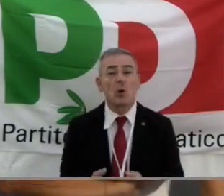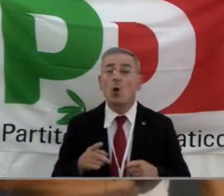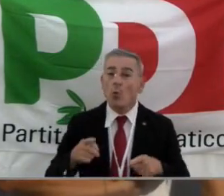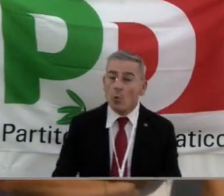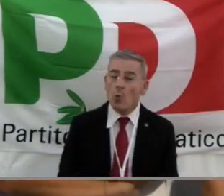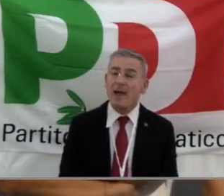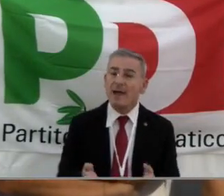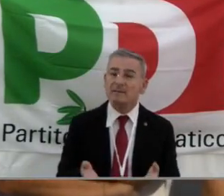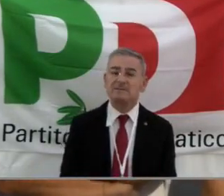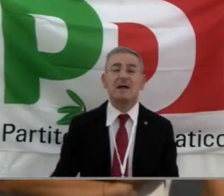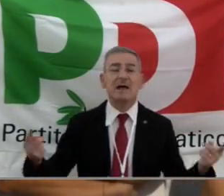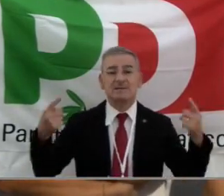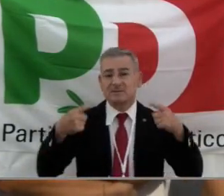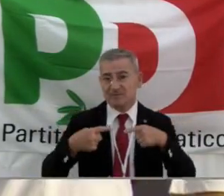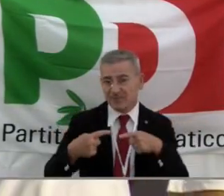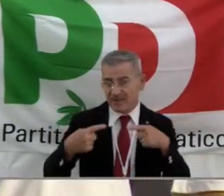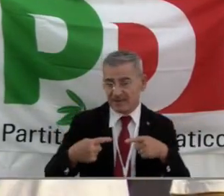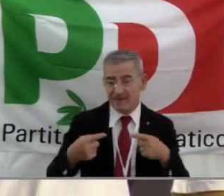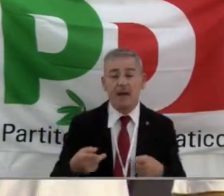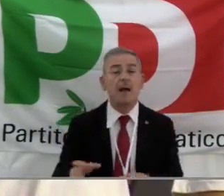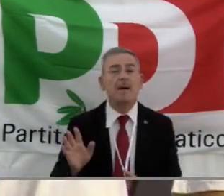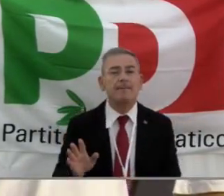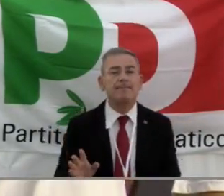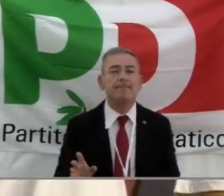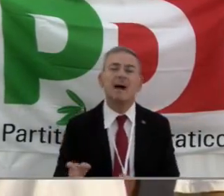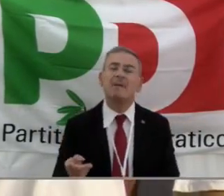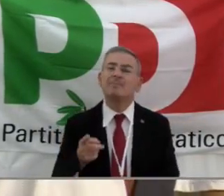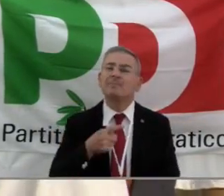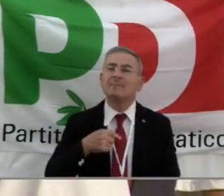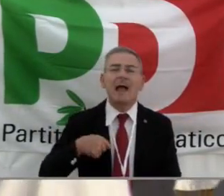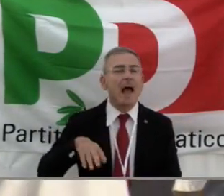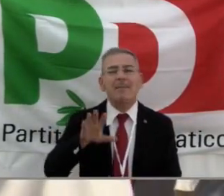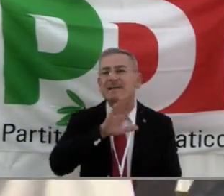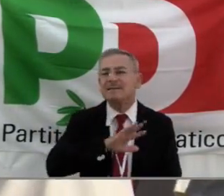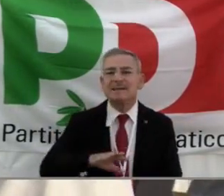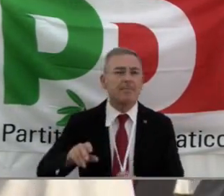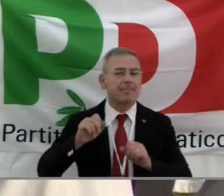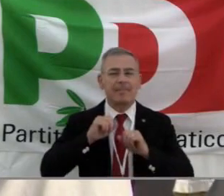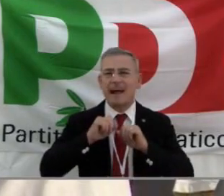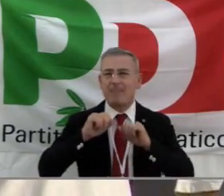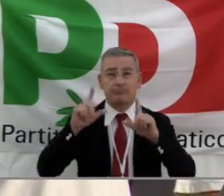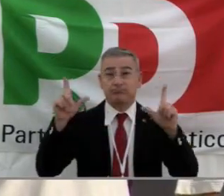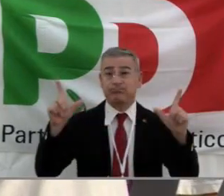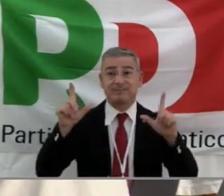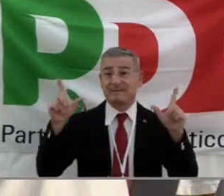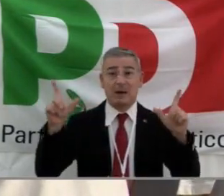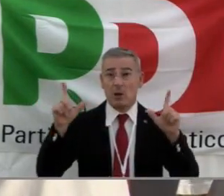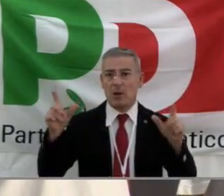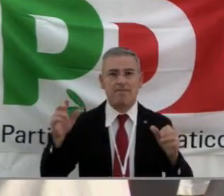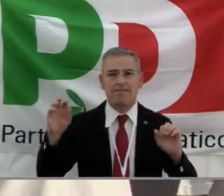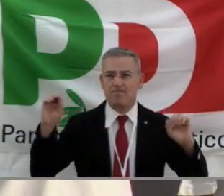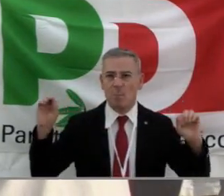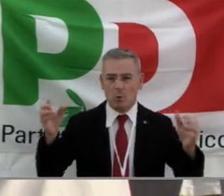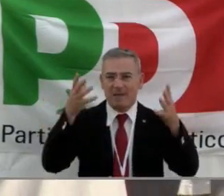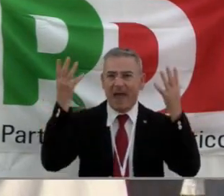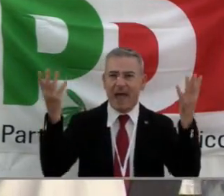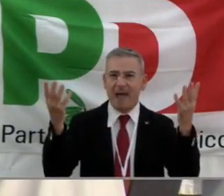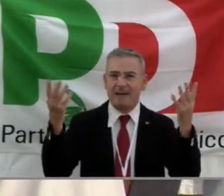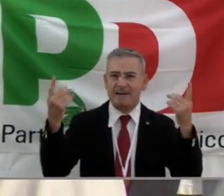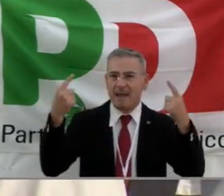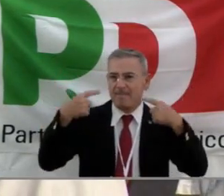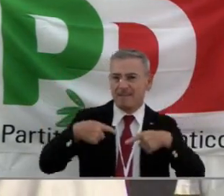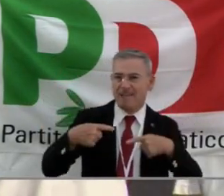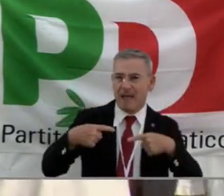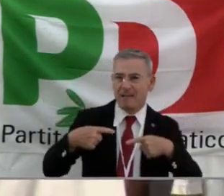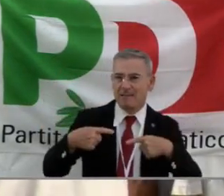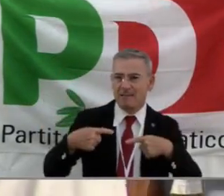Forse dobbiamo tornare lì, ma a me pare straordinariamente moderna questa battaglia di fronte a tutto quello che